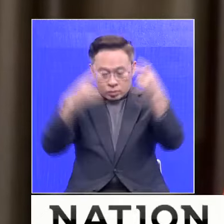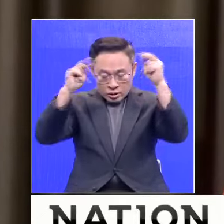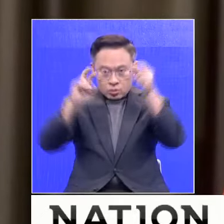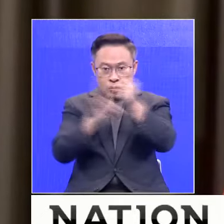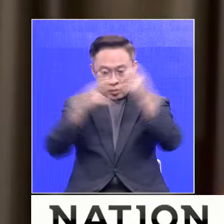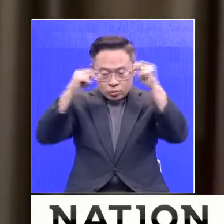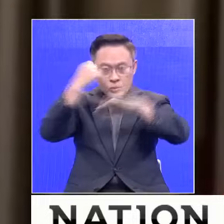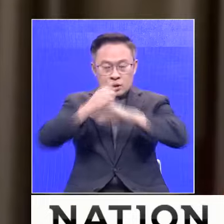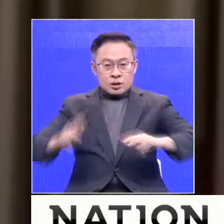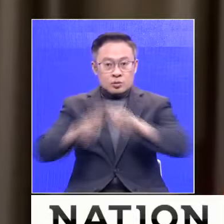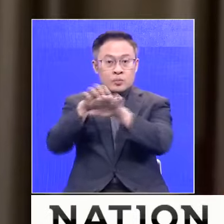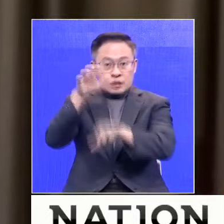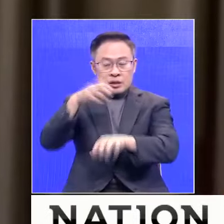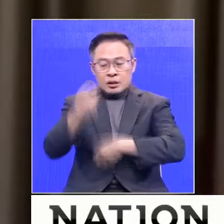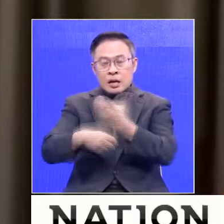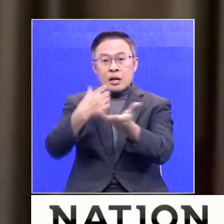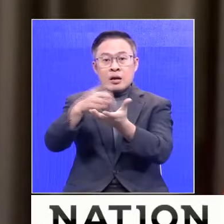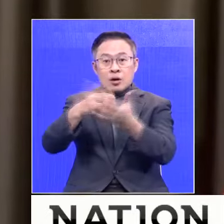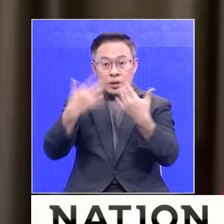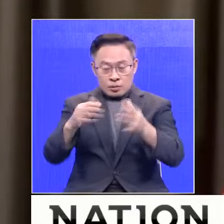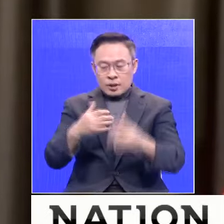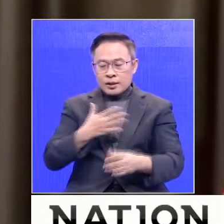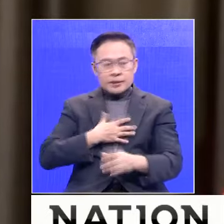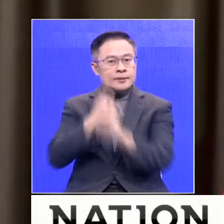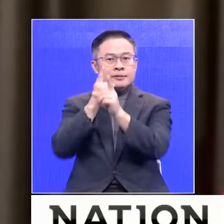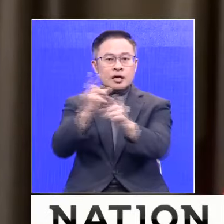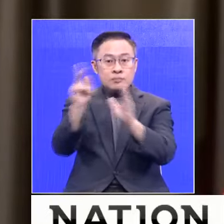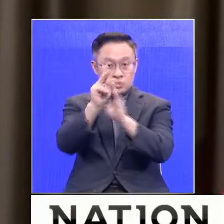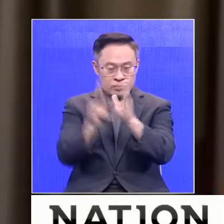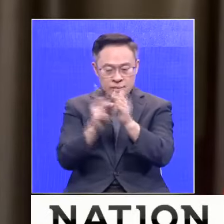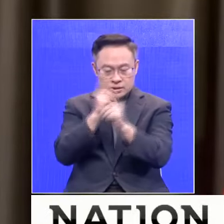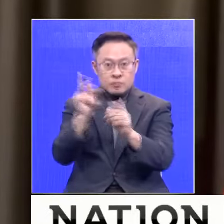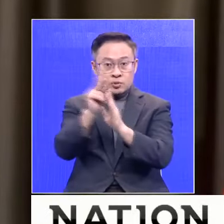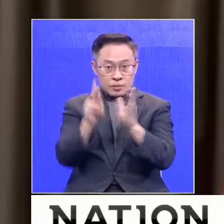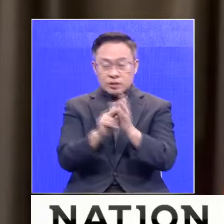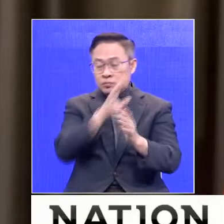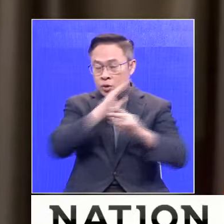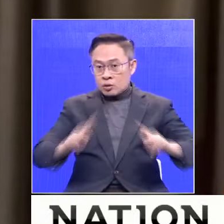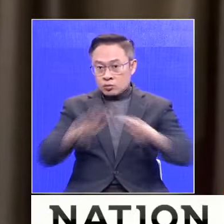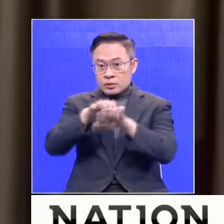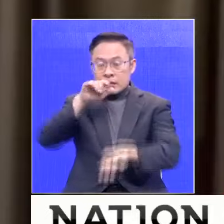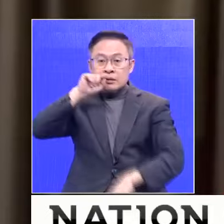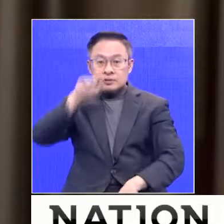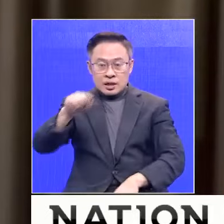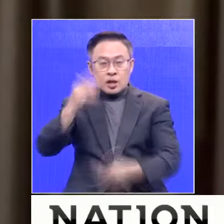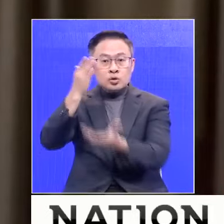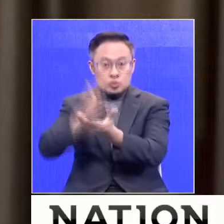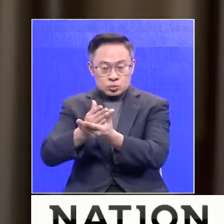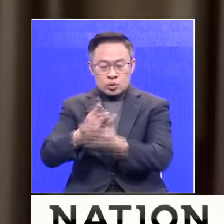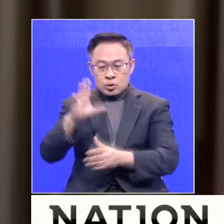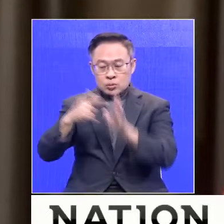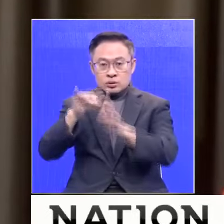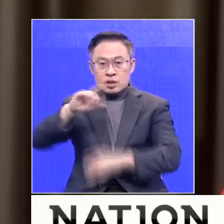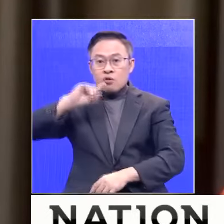าดเลยคุณอนุทินเซฟตัวเองเพราะถ้าเกิดมหาดไทยมีคำสั่งหยุดปฏิบัติหน้าที่คุณชาญไม่พอใจ